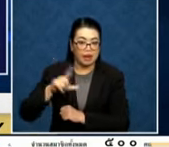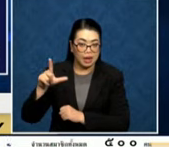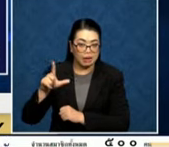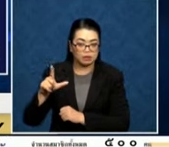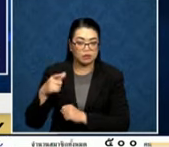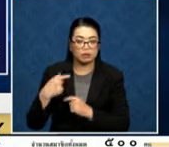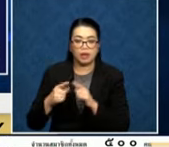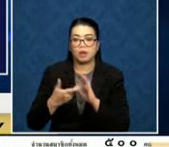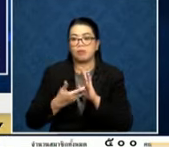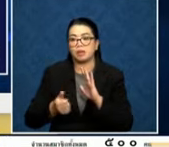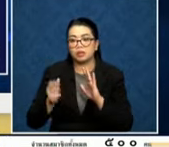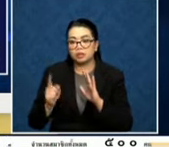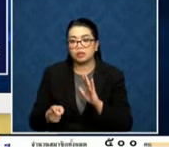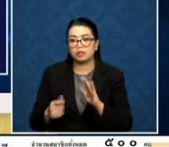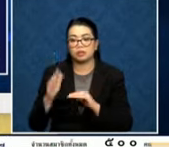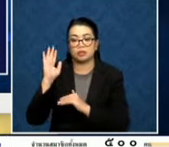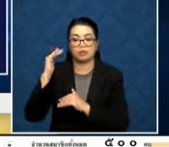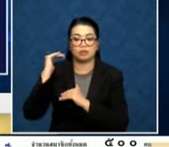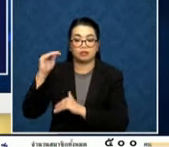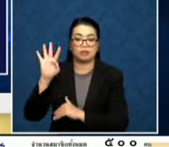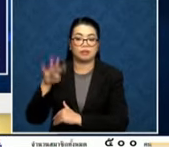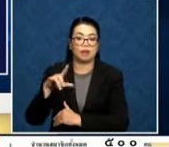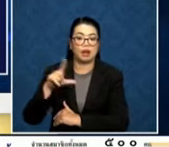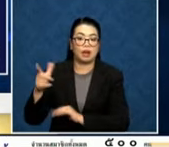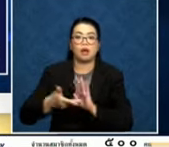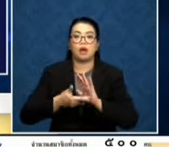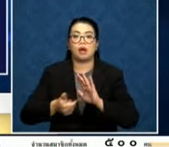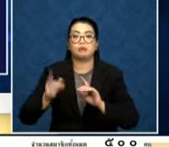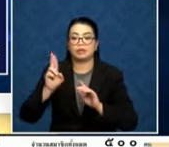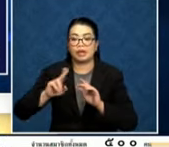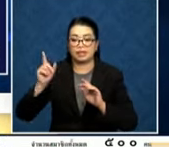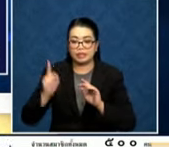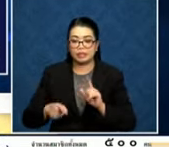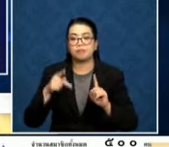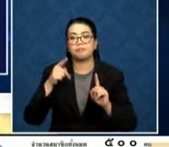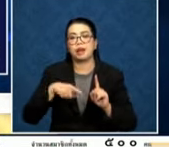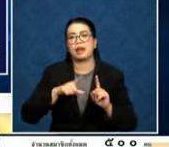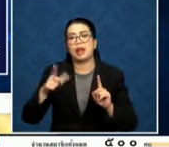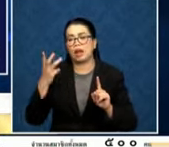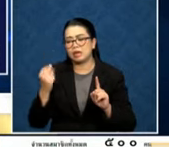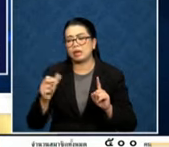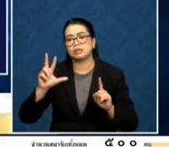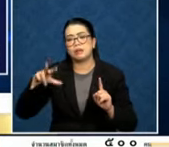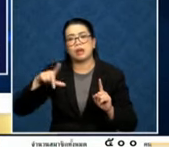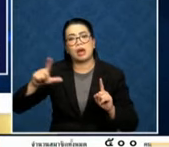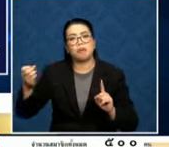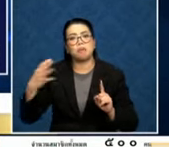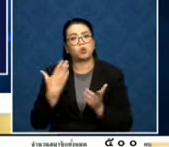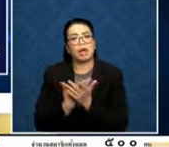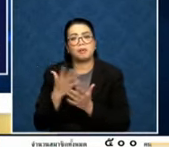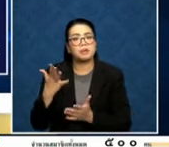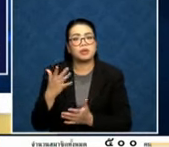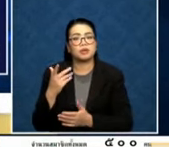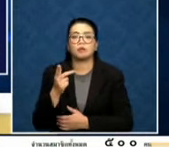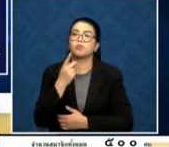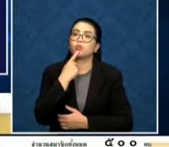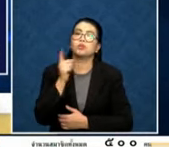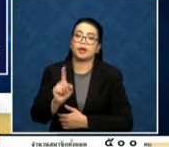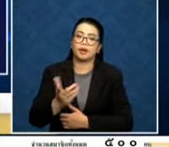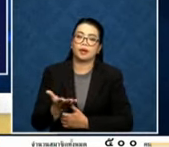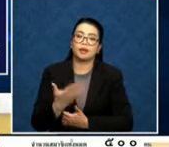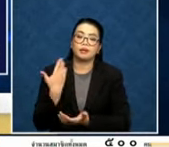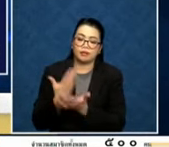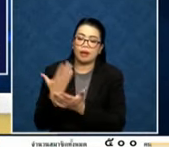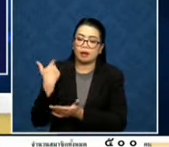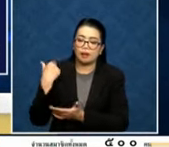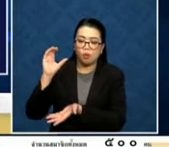ปีตั้งกรอบไว้ 4,000ล้านครับแต่มีการอนุมัติใช้จริง 1,000ล้านบาทเท่านั้นครับการอนุมัติล่าสุดก็เกิดขึ้น